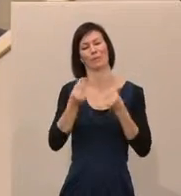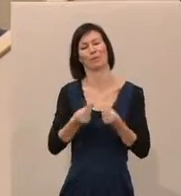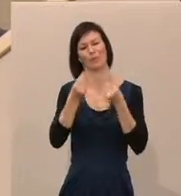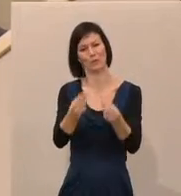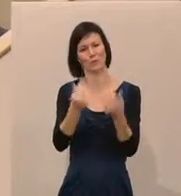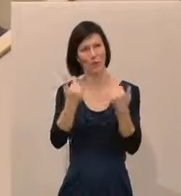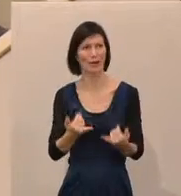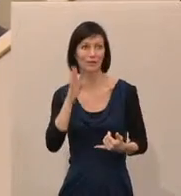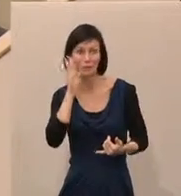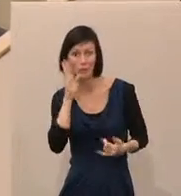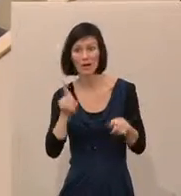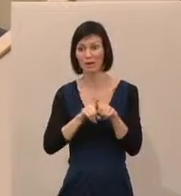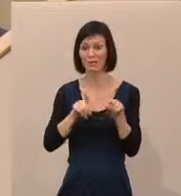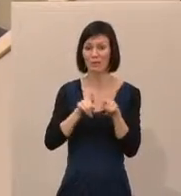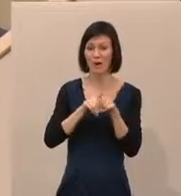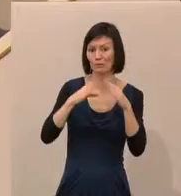auch